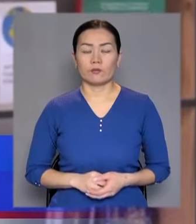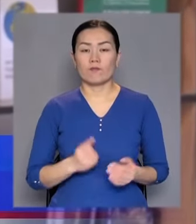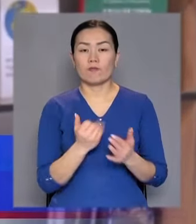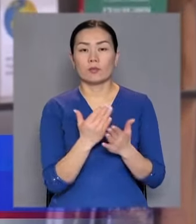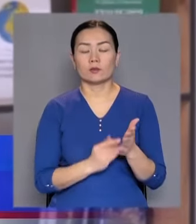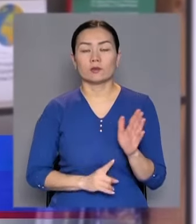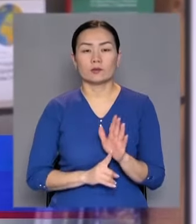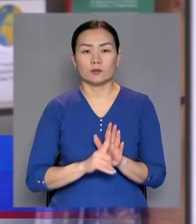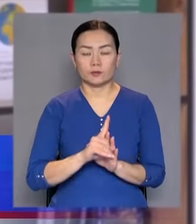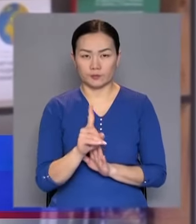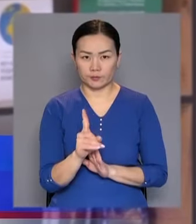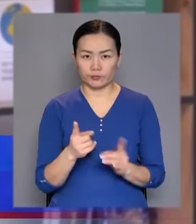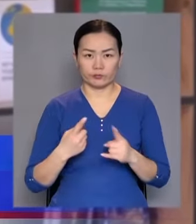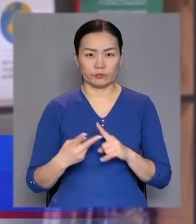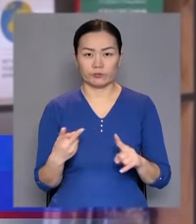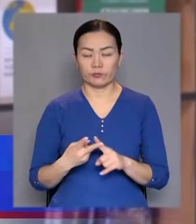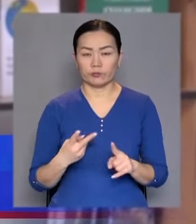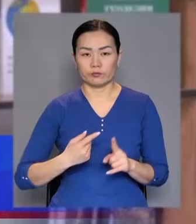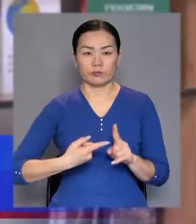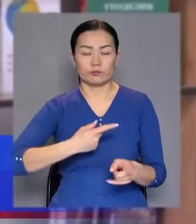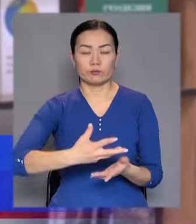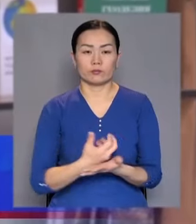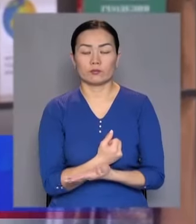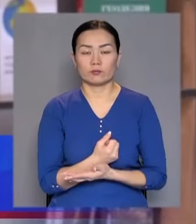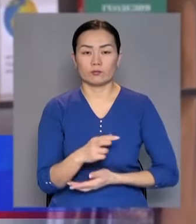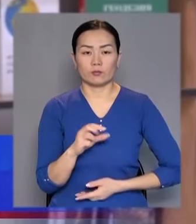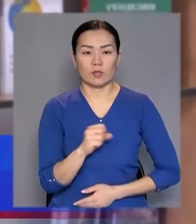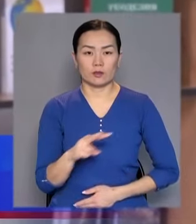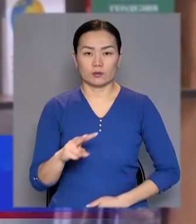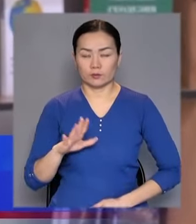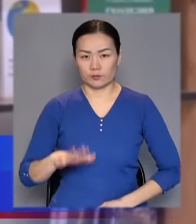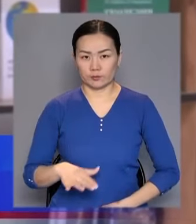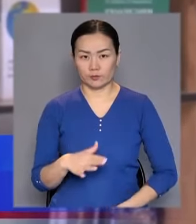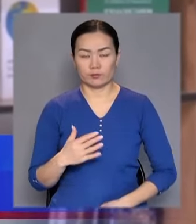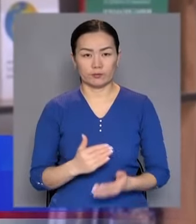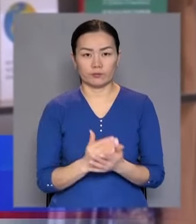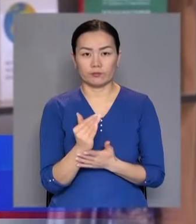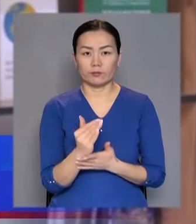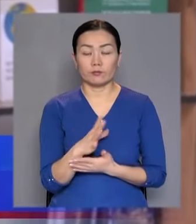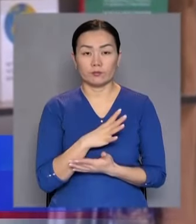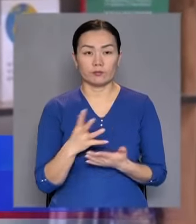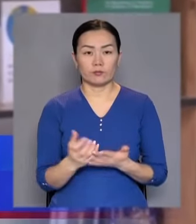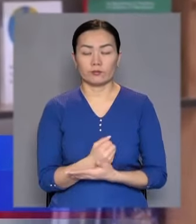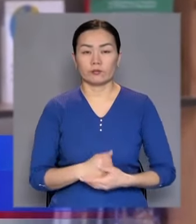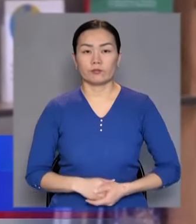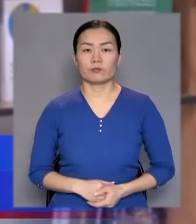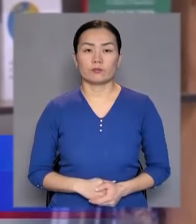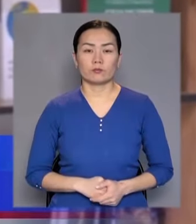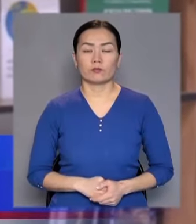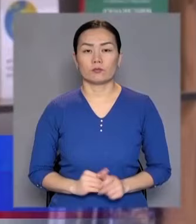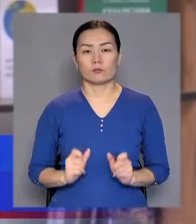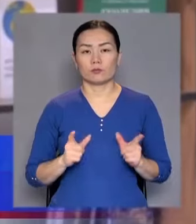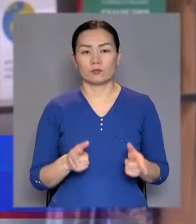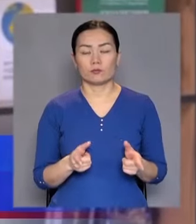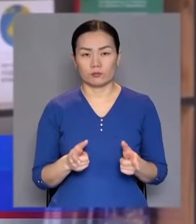программа басталды деген кезде мен бірінші болып тапсырып, уже IELTS сертификатын тапсырып, GPA-ім өте жоғары болды. Сол үшін